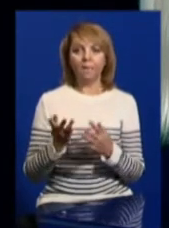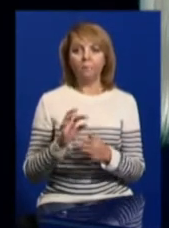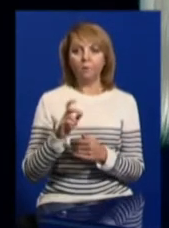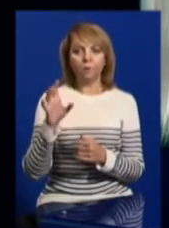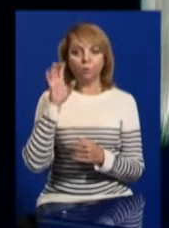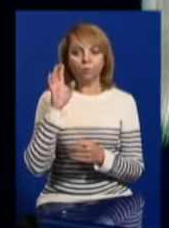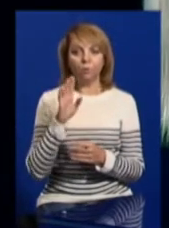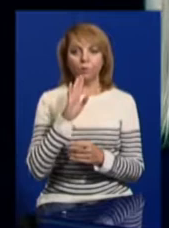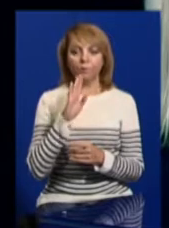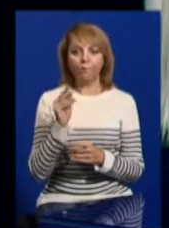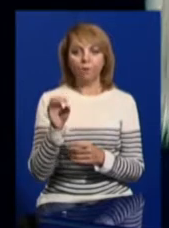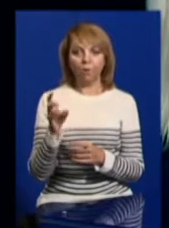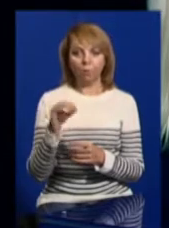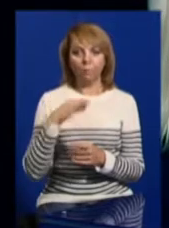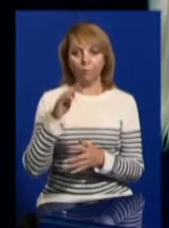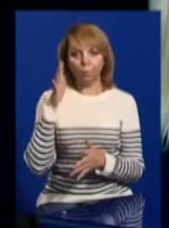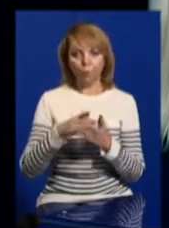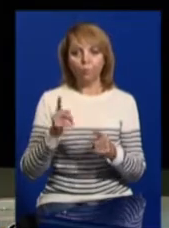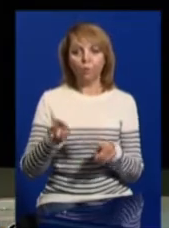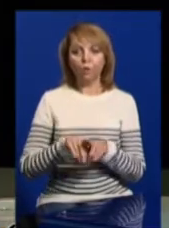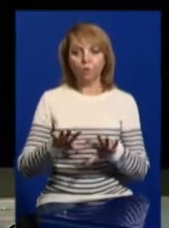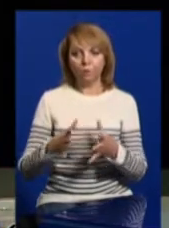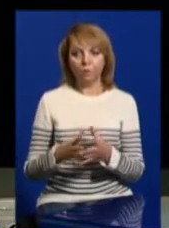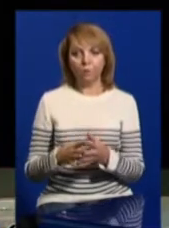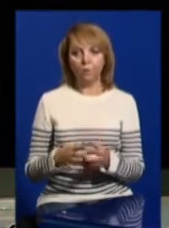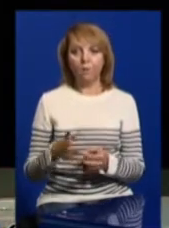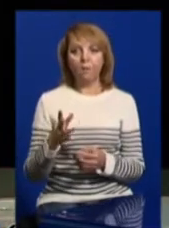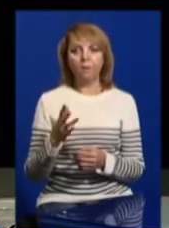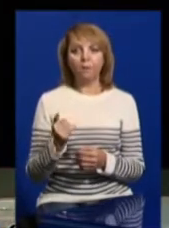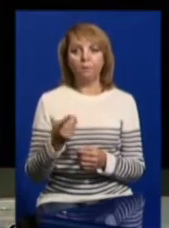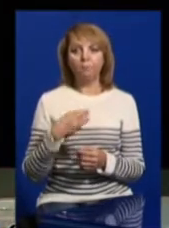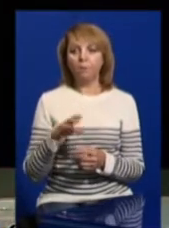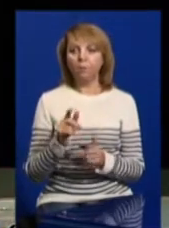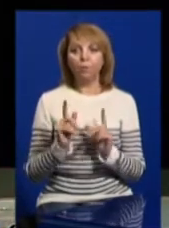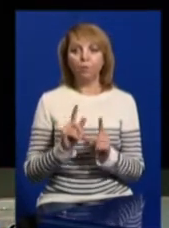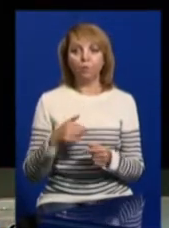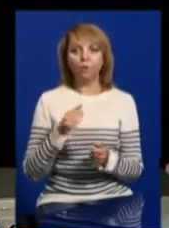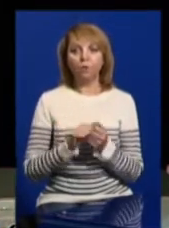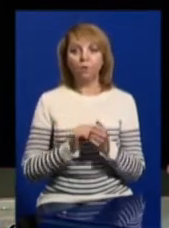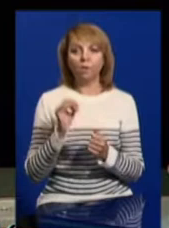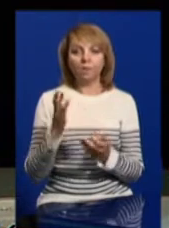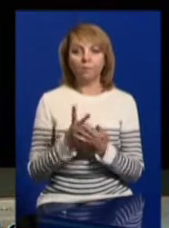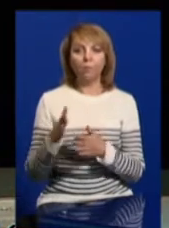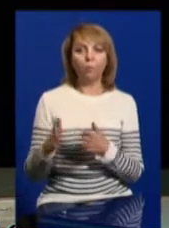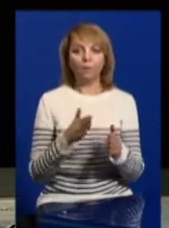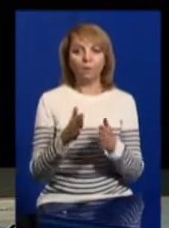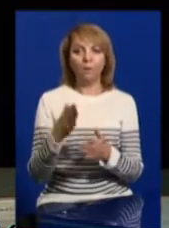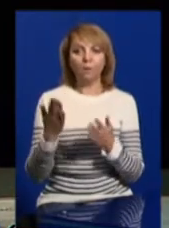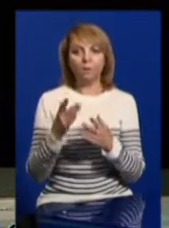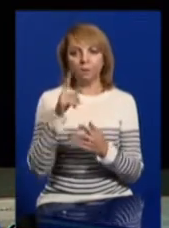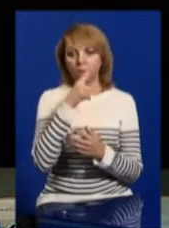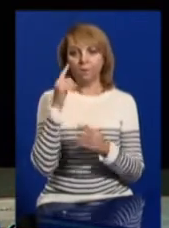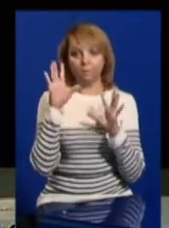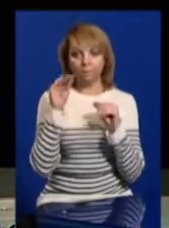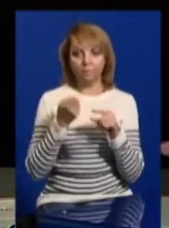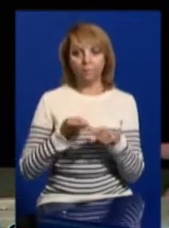пані Федірку, ми б тоді зрозуміли, чому так сталося. Звісно, ми не погоджуємося. У нас кожен раз є два шляхи. Або заплющити на це